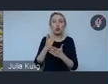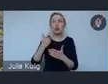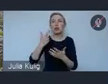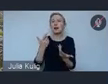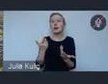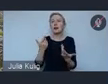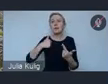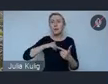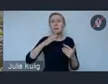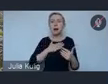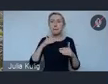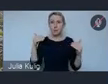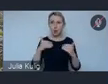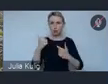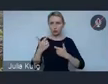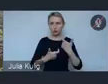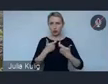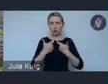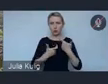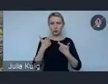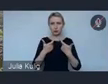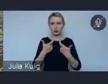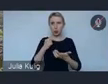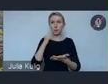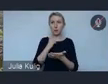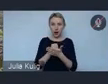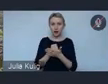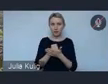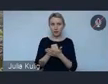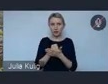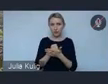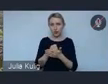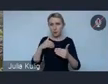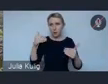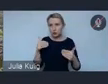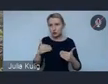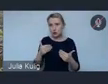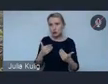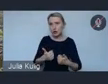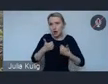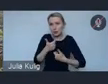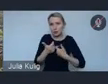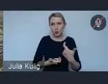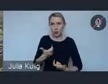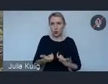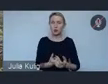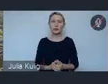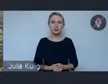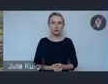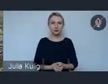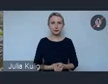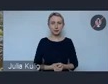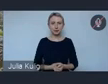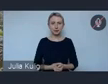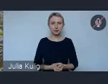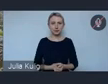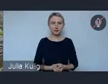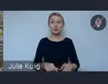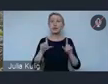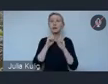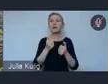możliwości i na ile mamy ramy prawne do tego żeby faktycznie funkcjonować w związku z tym tak naprawdę od